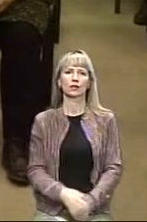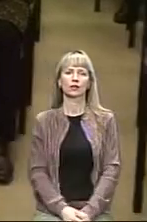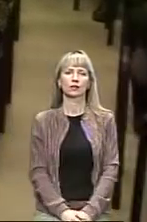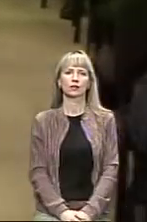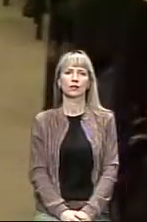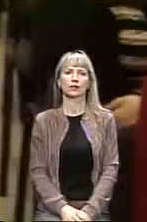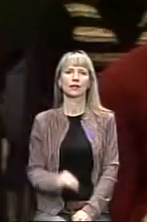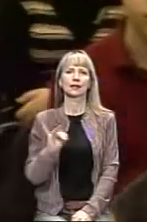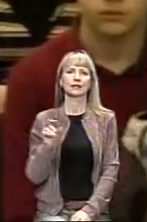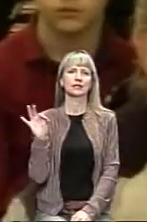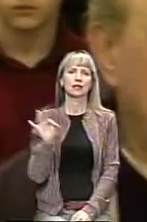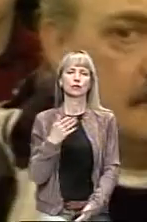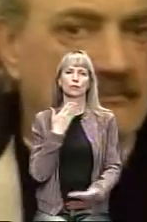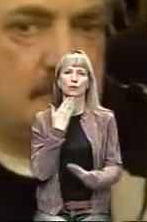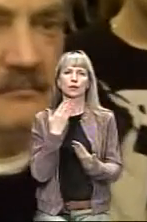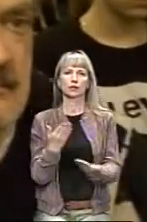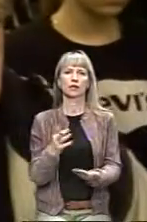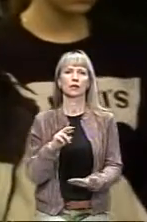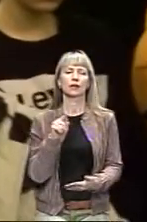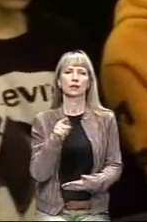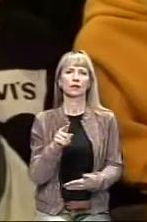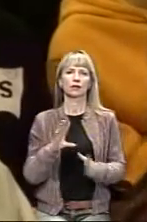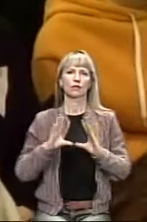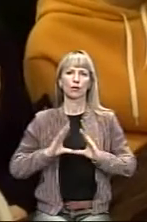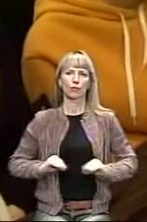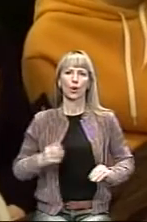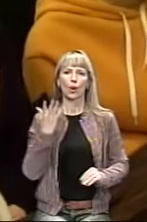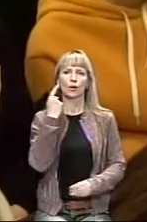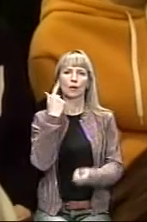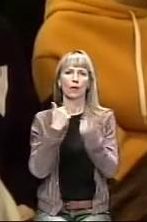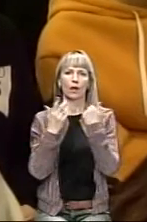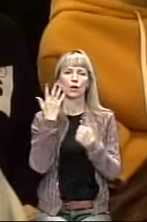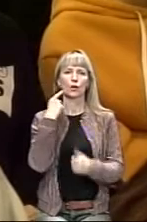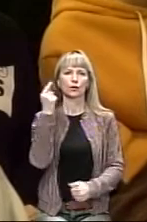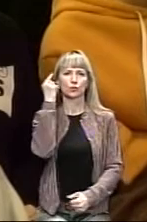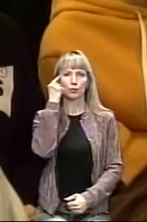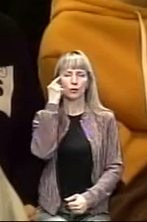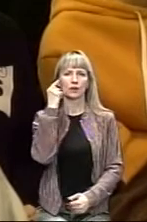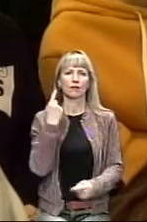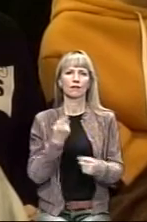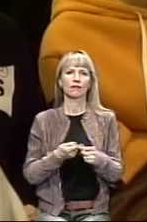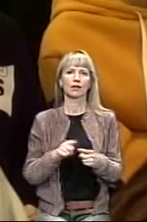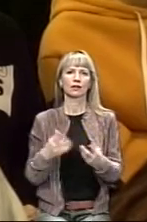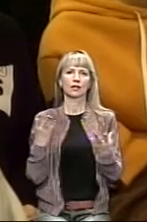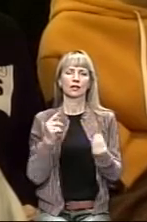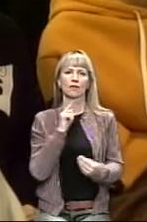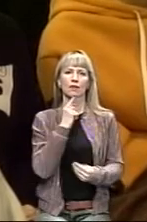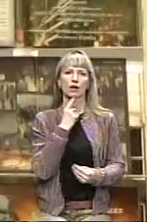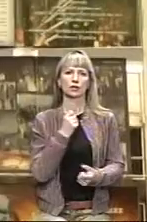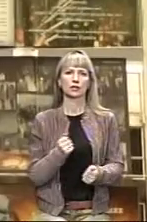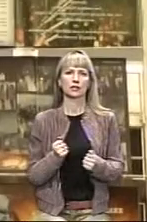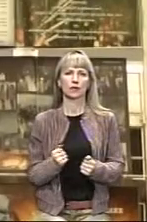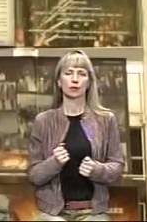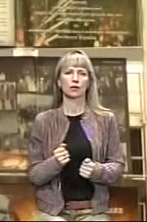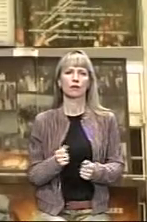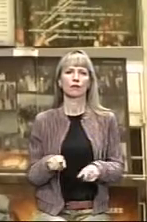І одразу питання, як ти вгамовуєш, от коли плакати, коли думати? Бо в ці дні дуже тяжко стримуватися,